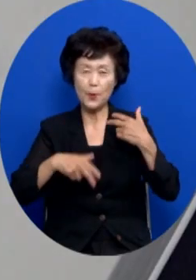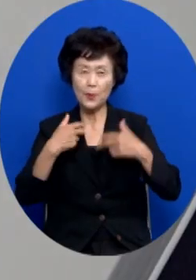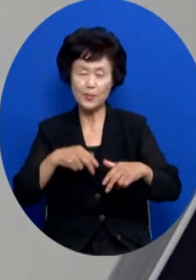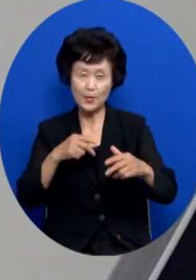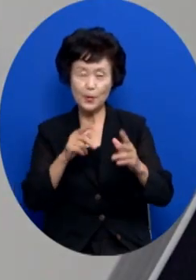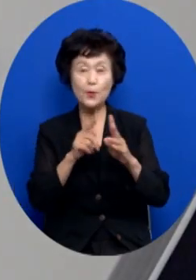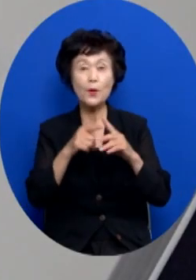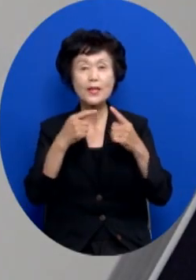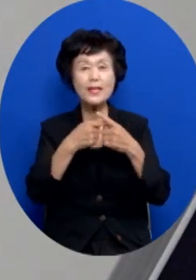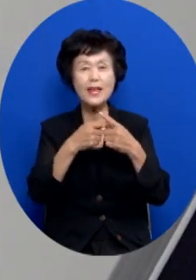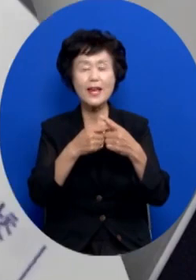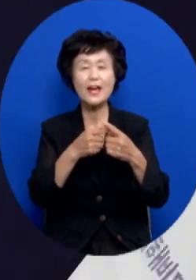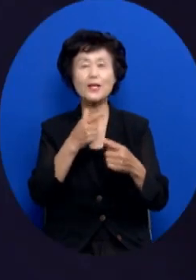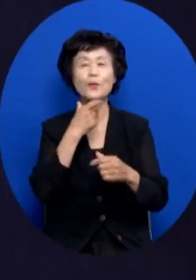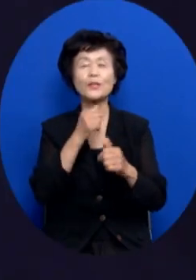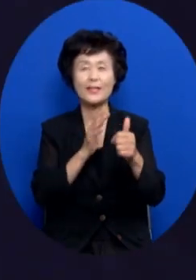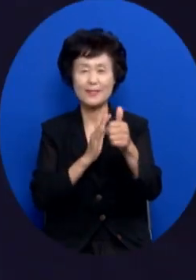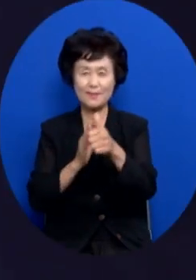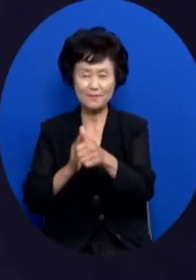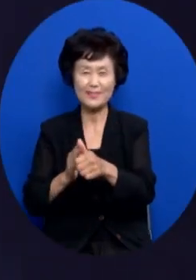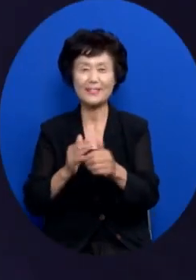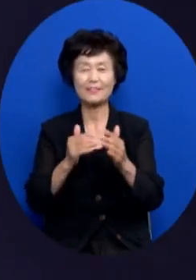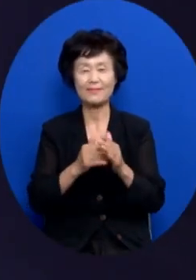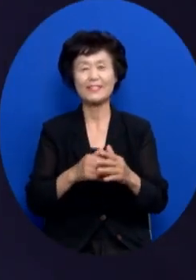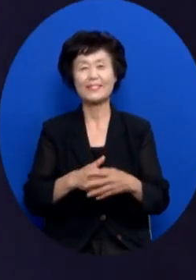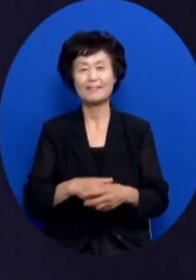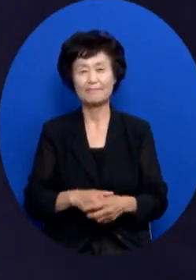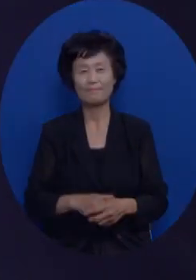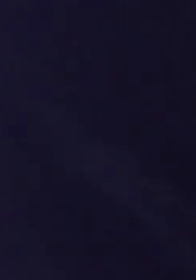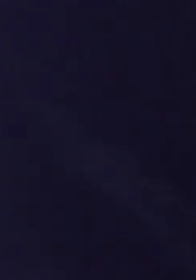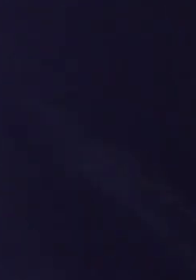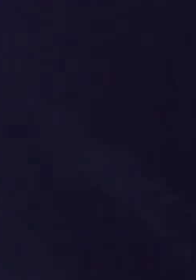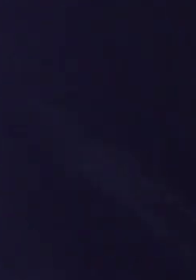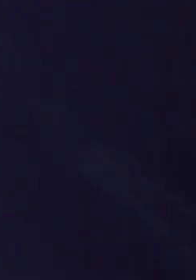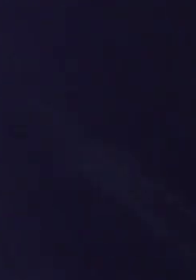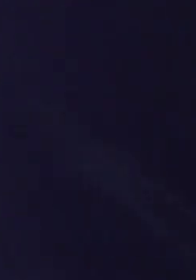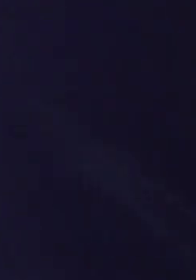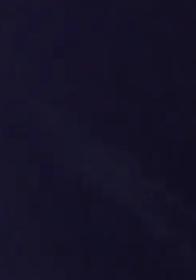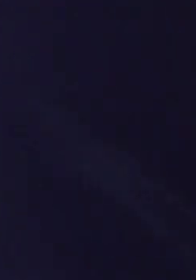전했습니다. 지금까지 한 주간의 문화가 소식이었습니다.